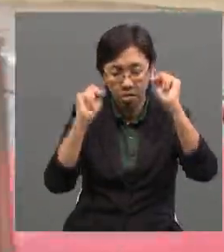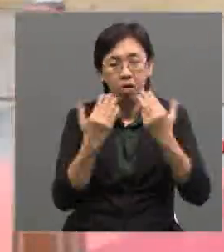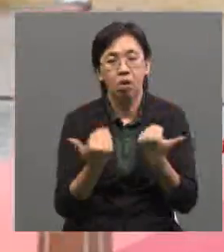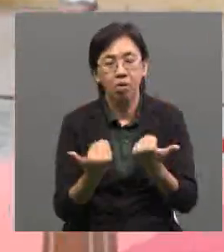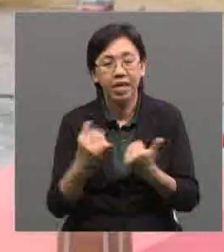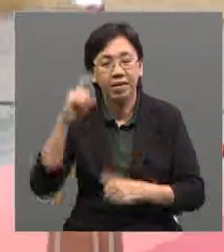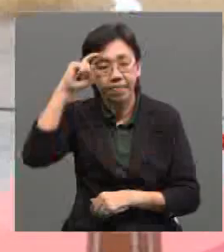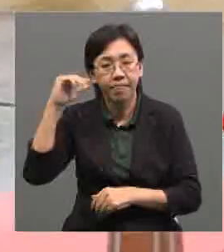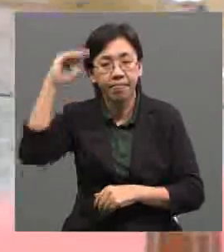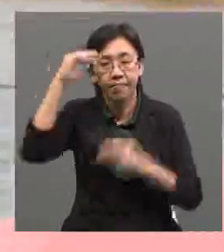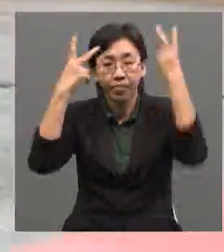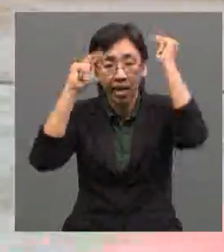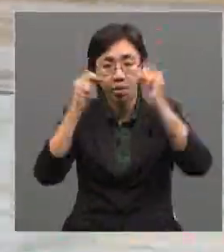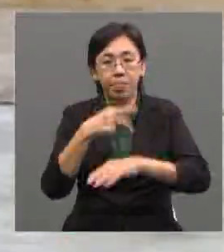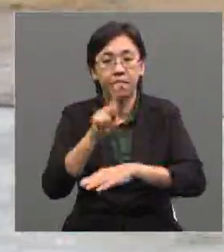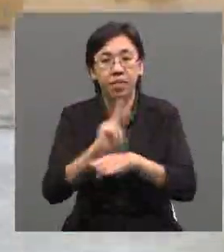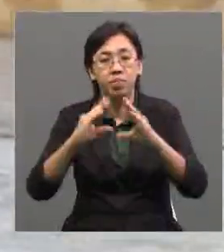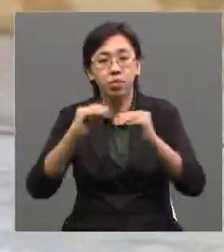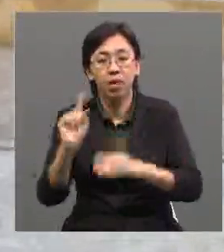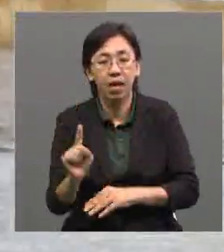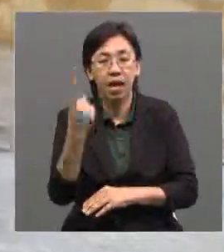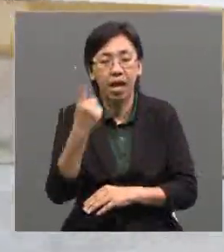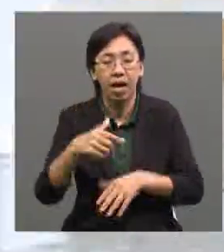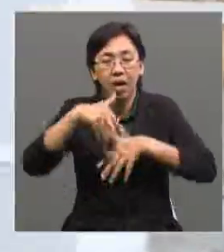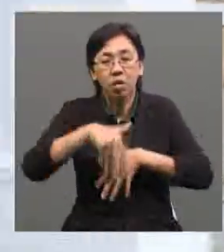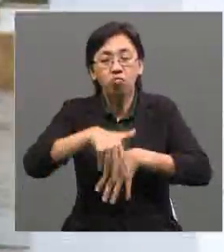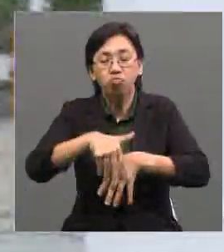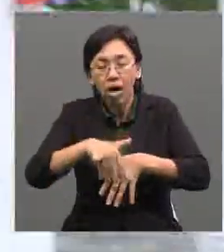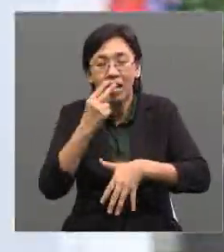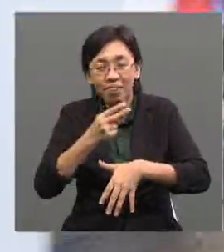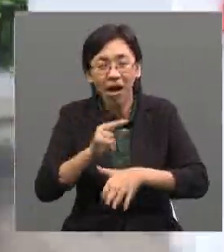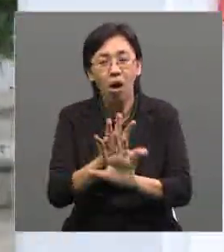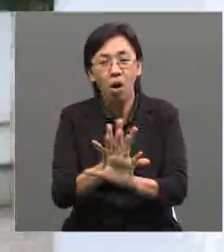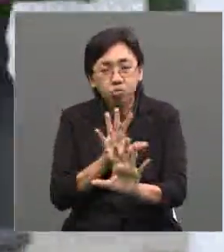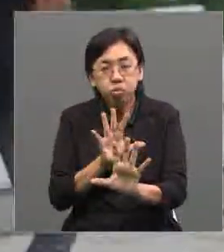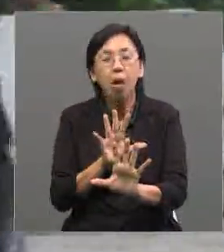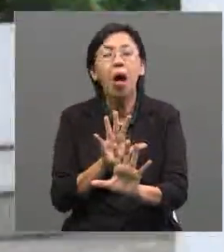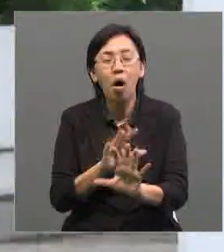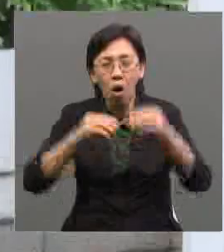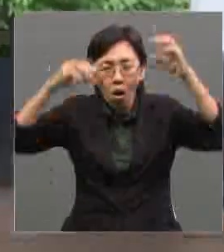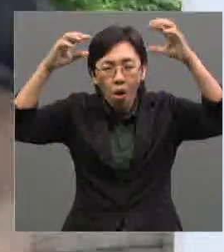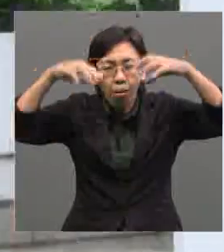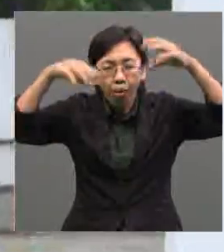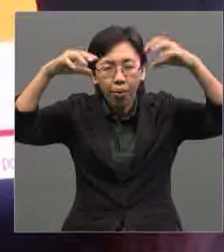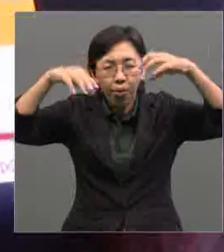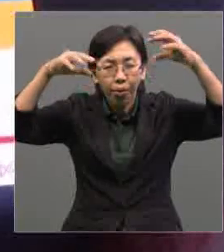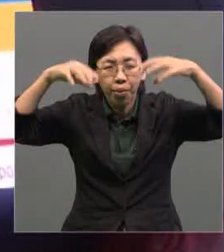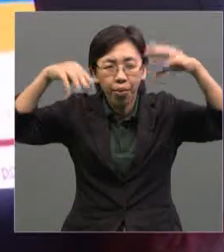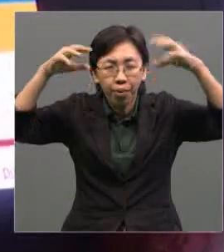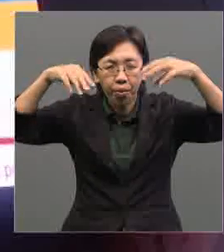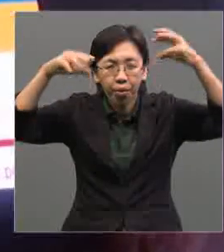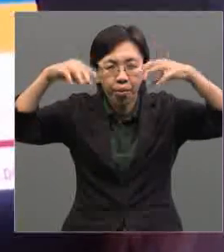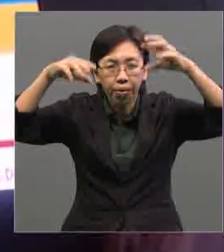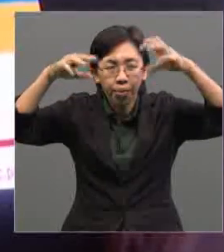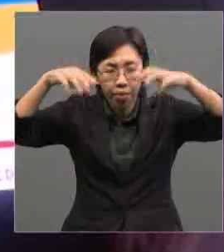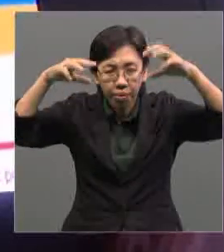ประชุมครั้งแรกแล้วปรากฏว่าช่วงที่มีกองเกียรติยศต้อนรับเห็นมั้ยคะฝนตกลงมาโปรยปรายนะคะครับ